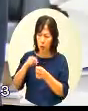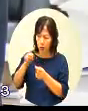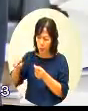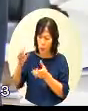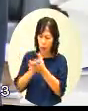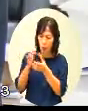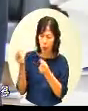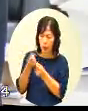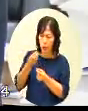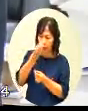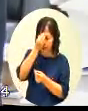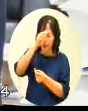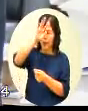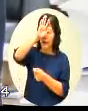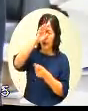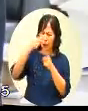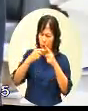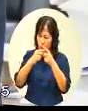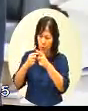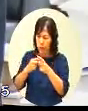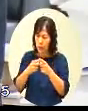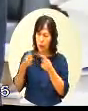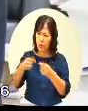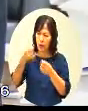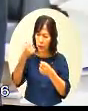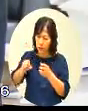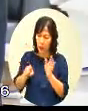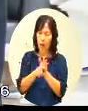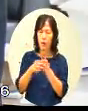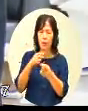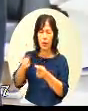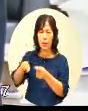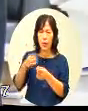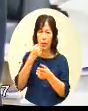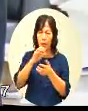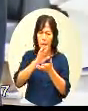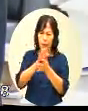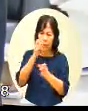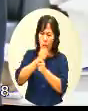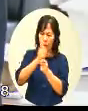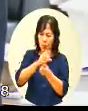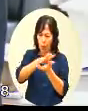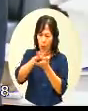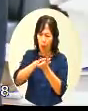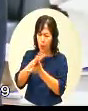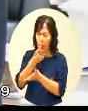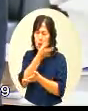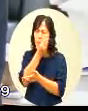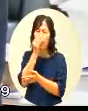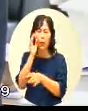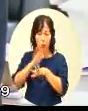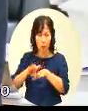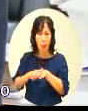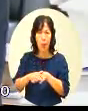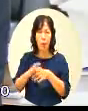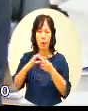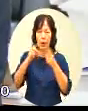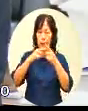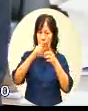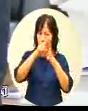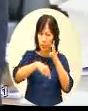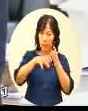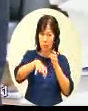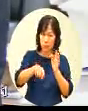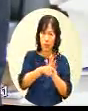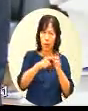症啊，可能他人际关系为什么变这样，拿你的科室弄得一塌糊涂。所以我们人事处里面，我们的